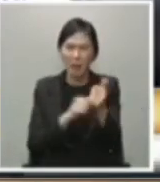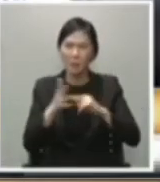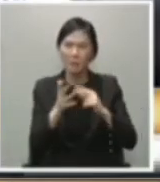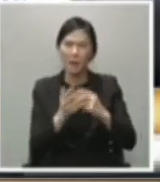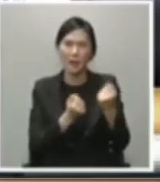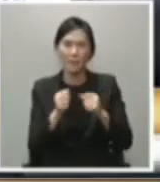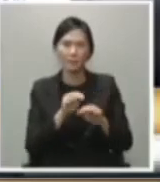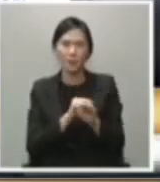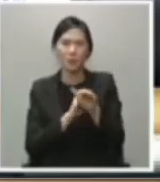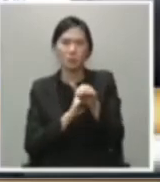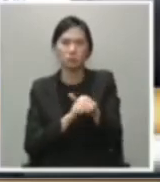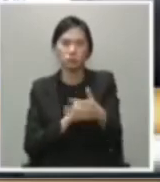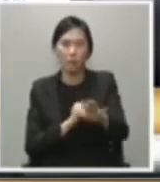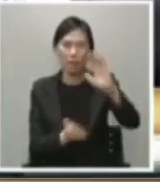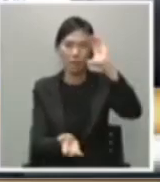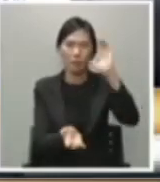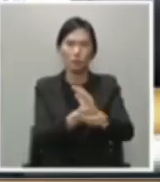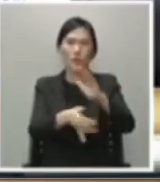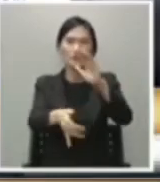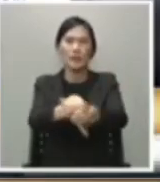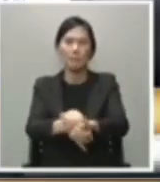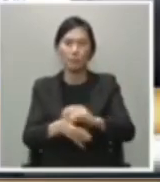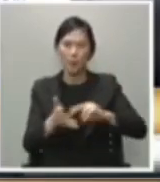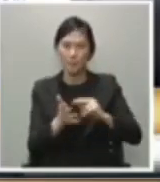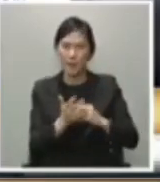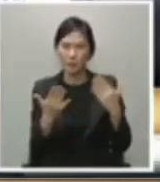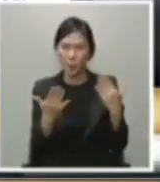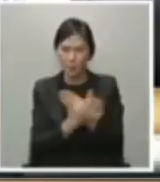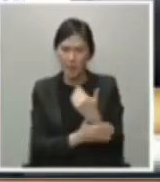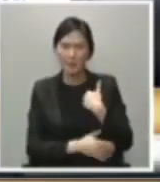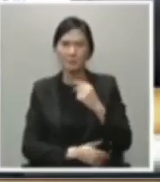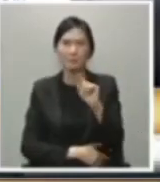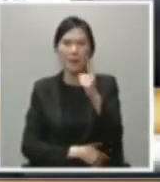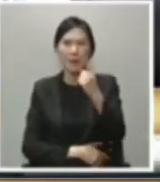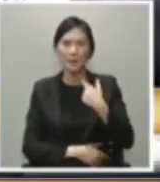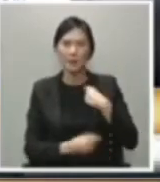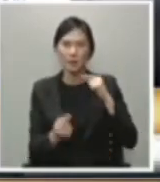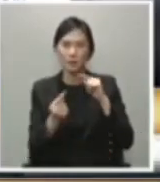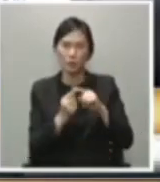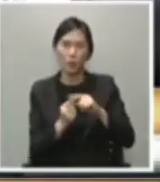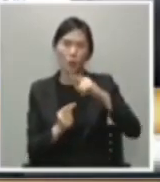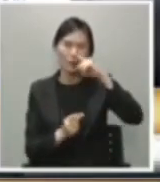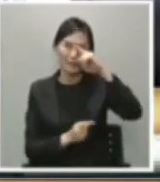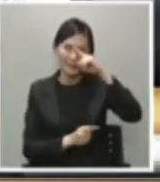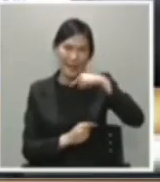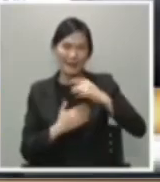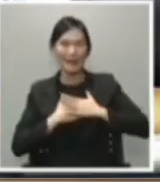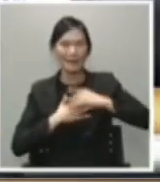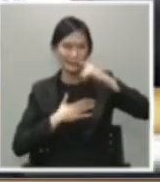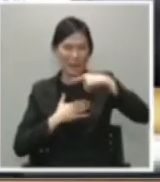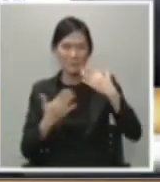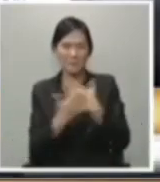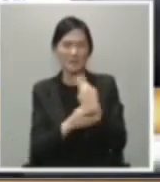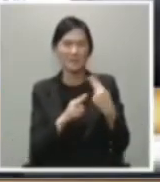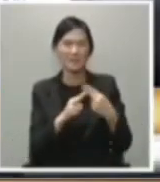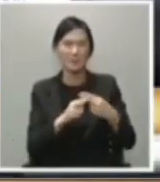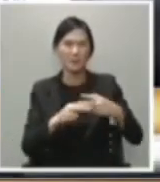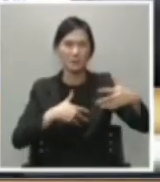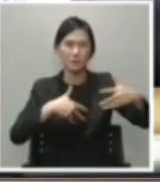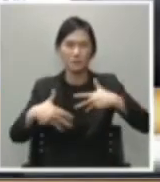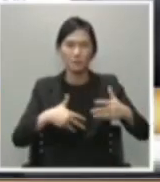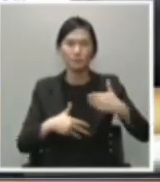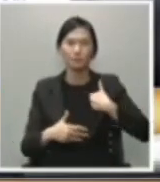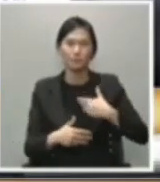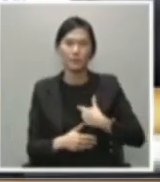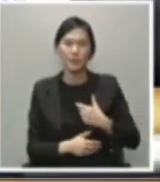ลครับโดนตำรวจจับครับท่านนะครับต้องเปลี่ยนโซเฟอร์ใหม่จากพรรคไทยรักไทยเป็นพลังประชาชนนะครับได้ท่านสมั